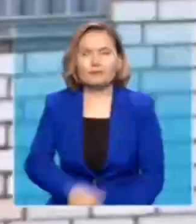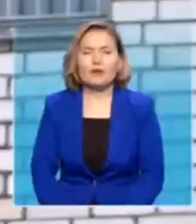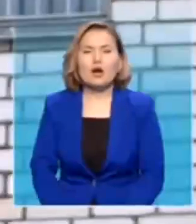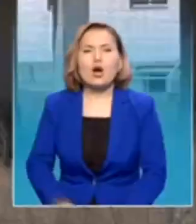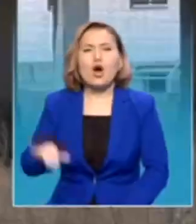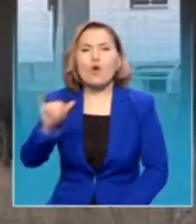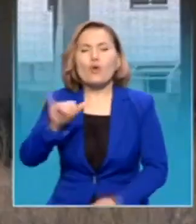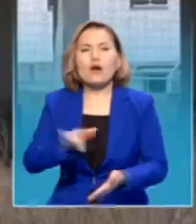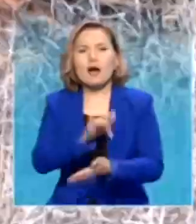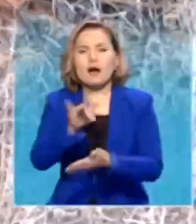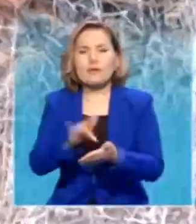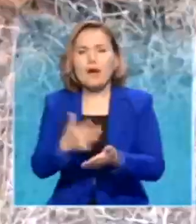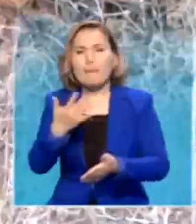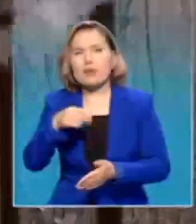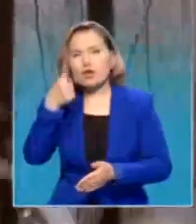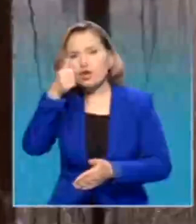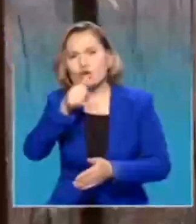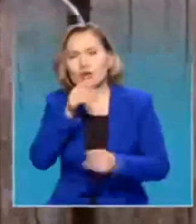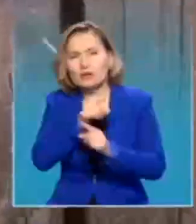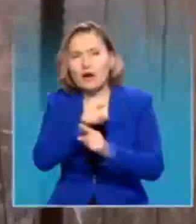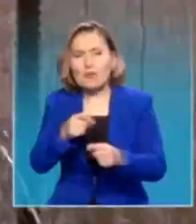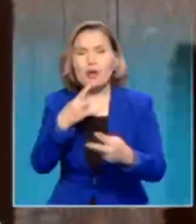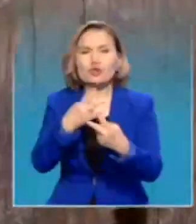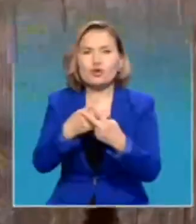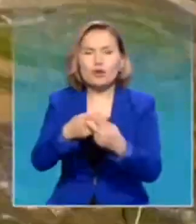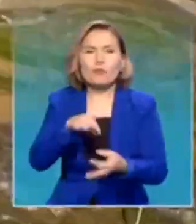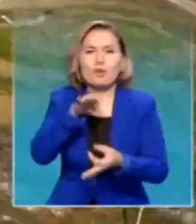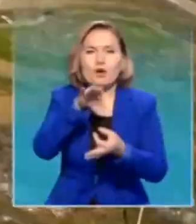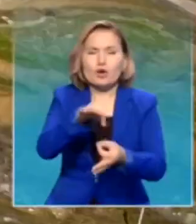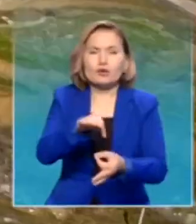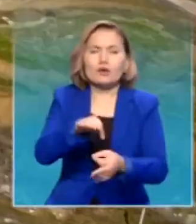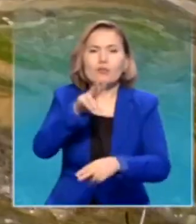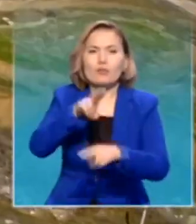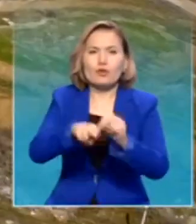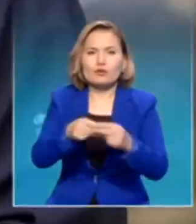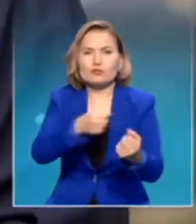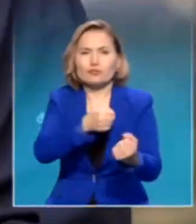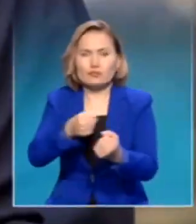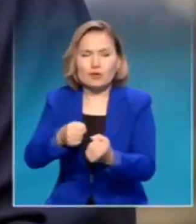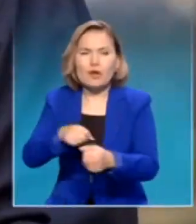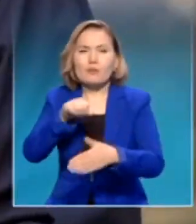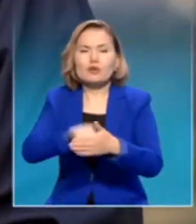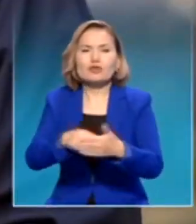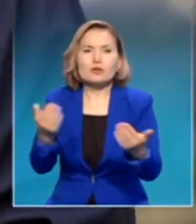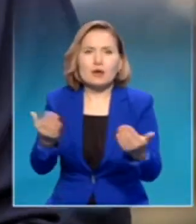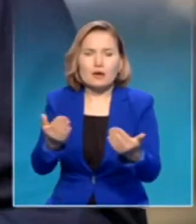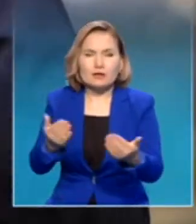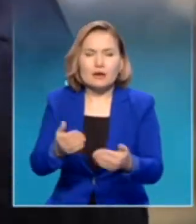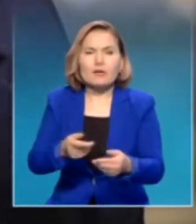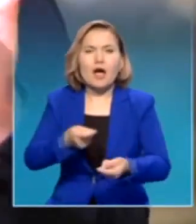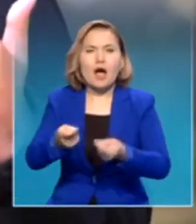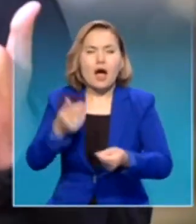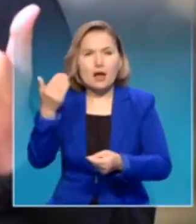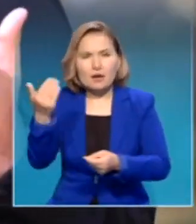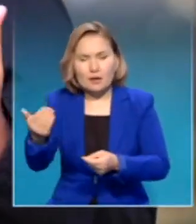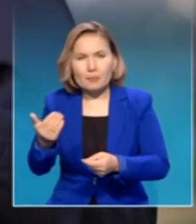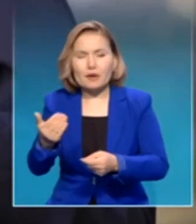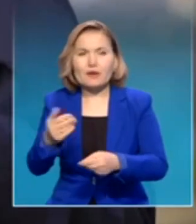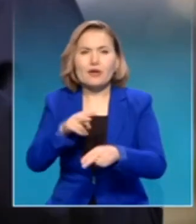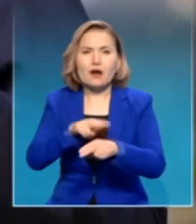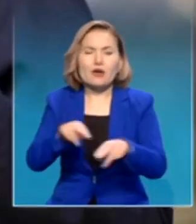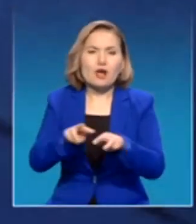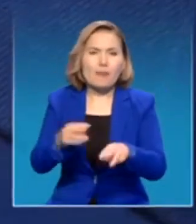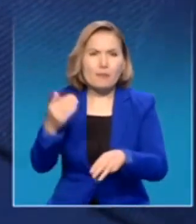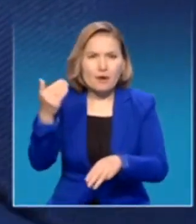Оралда 5 жылдан бері түрме қаңырап бос тұр. Оған не себеп? Әкім Нариман Төреғалиұлына да, ішкі істер